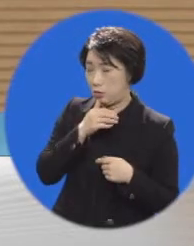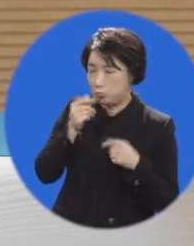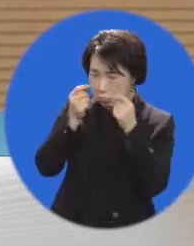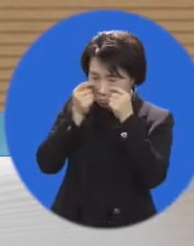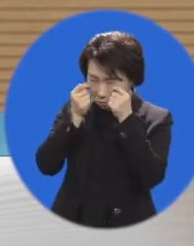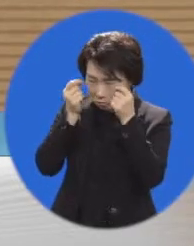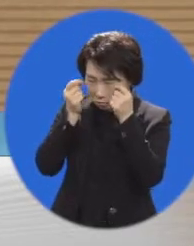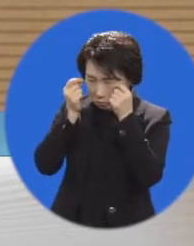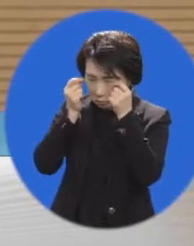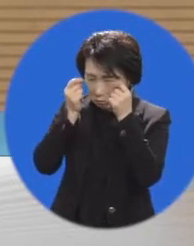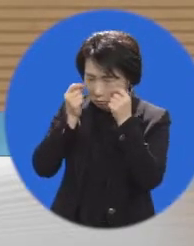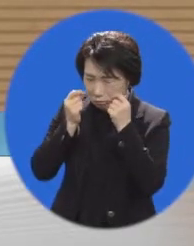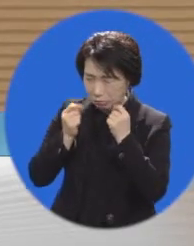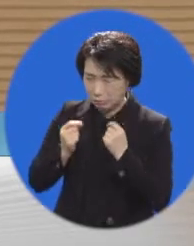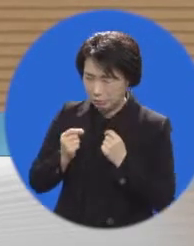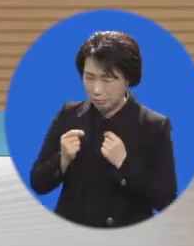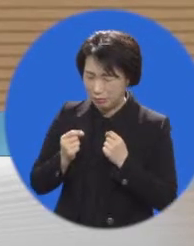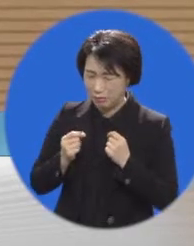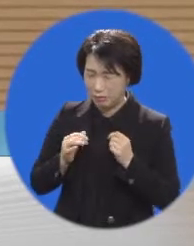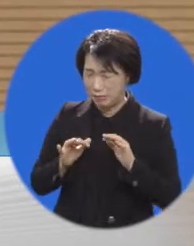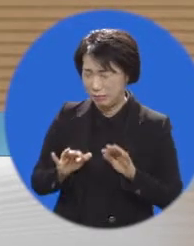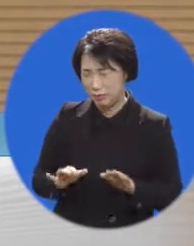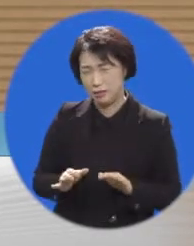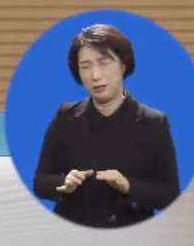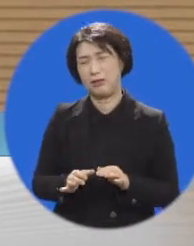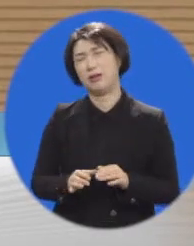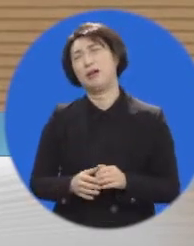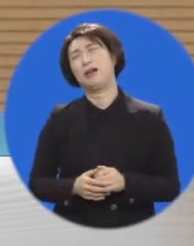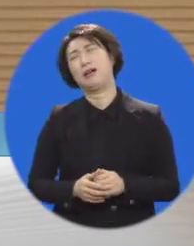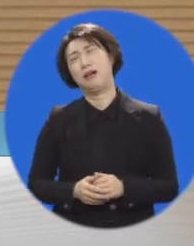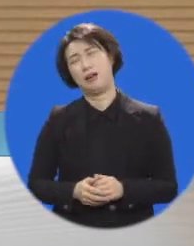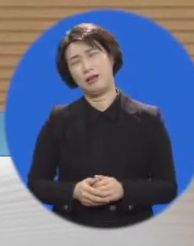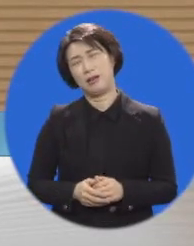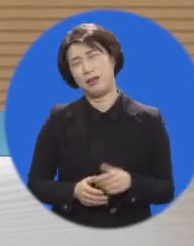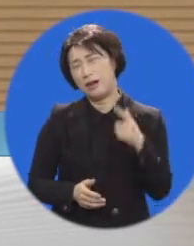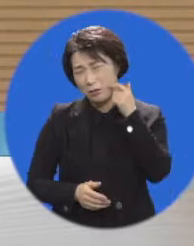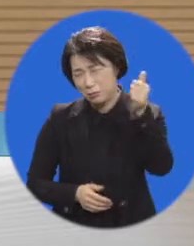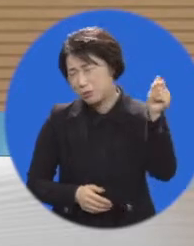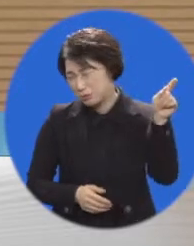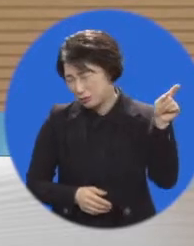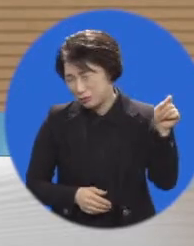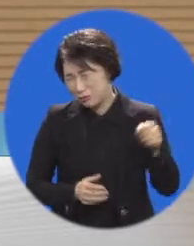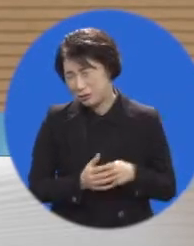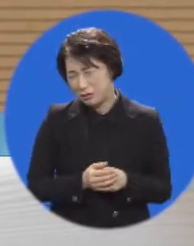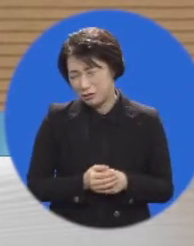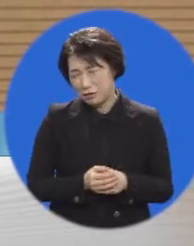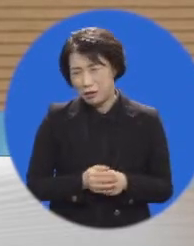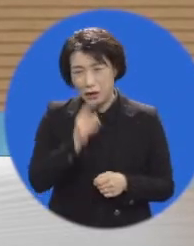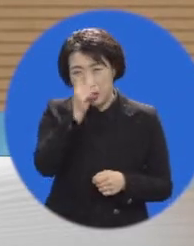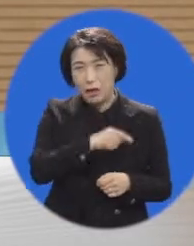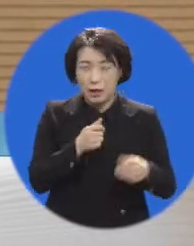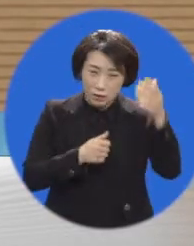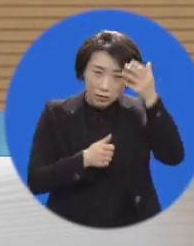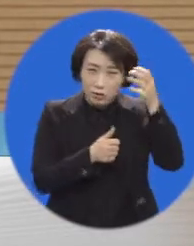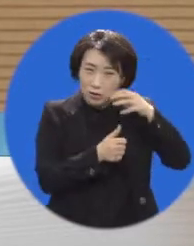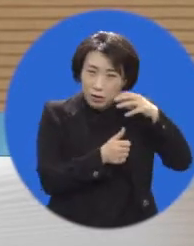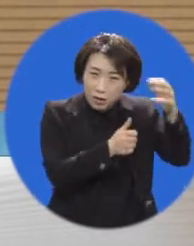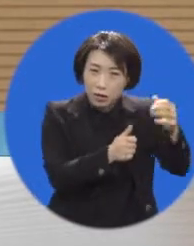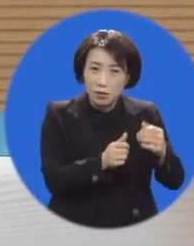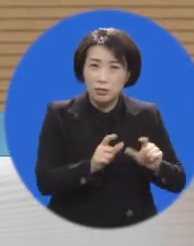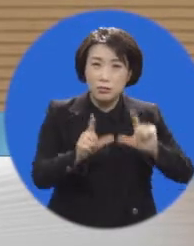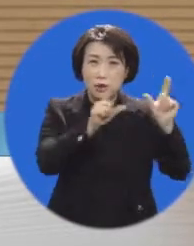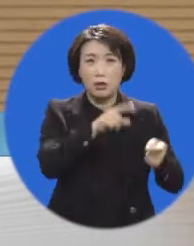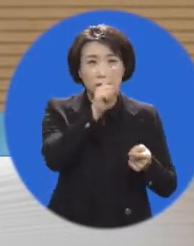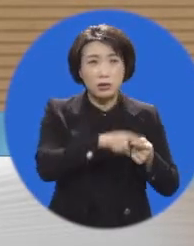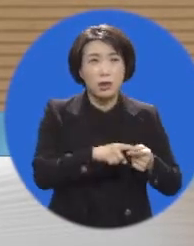눈물이 흐르면서 자 우리 아버지 저렇게 악한 용에 붙들려서